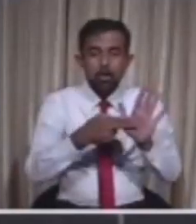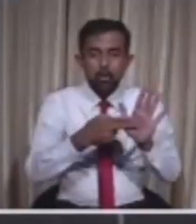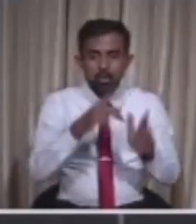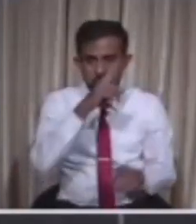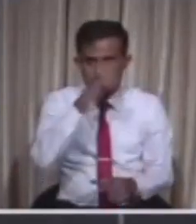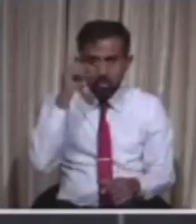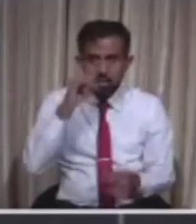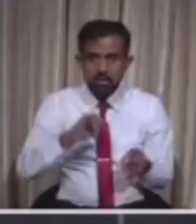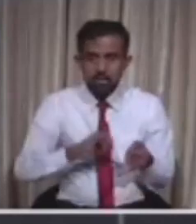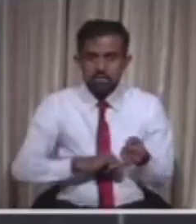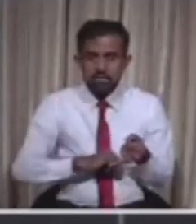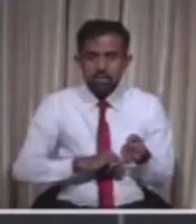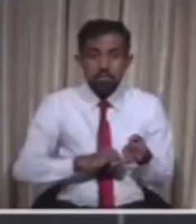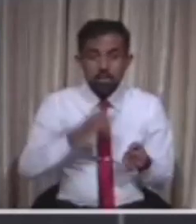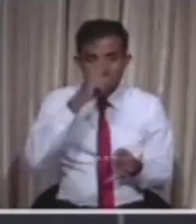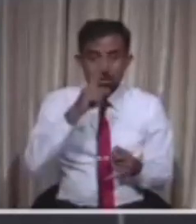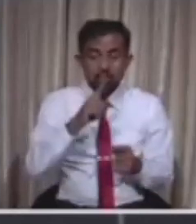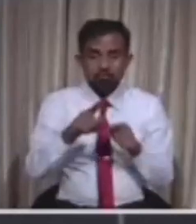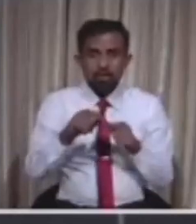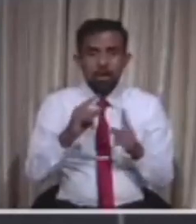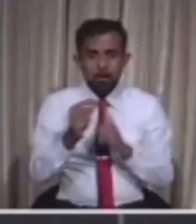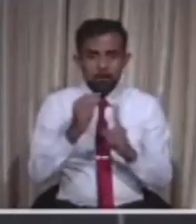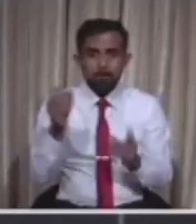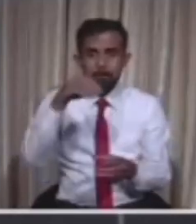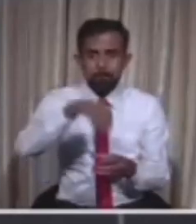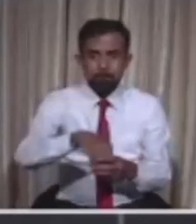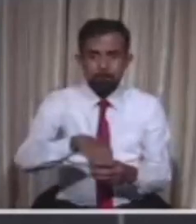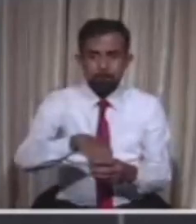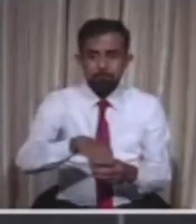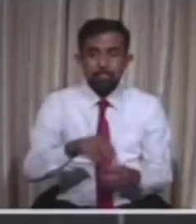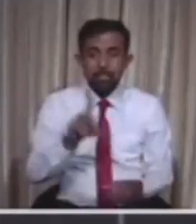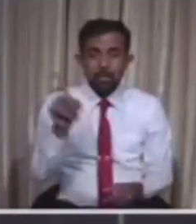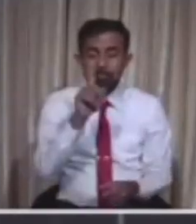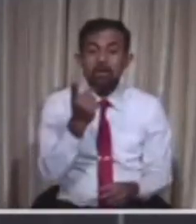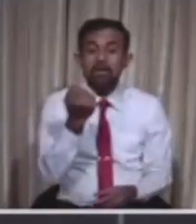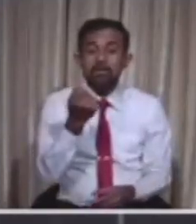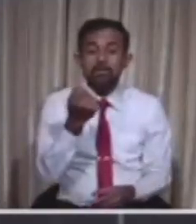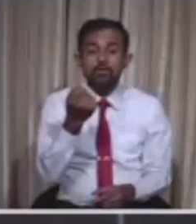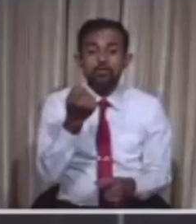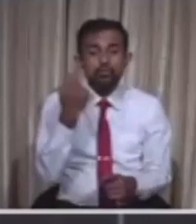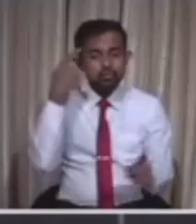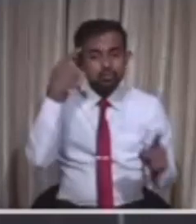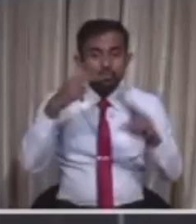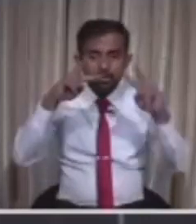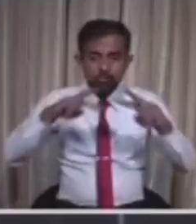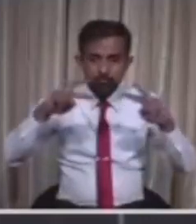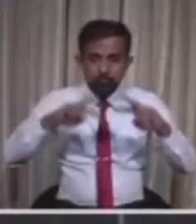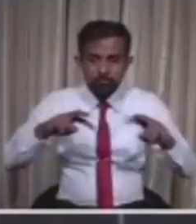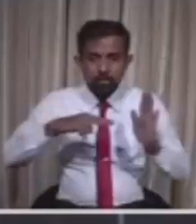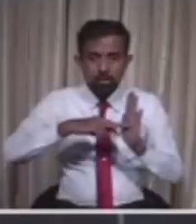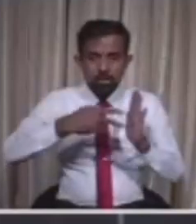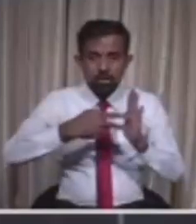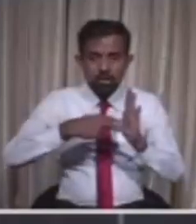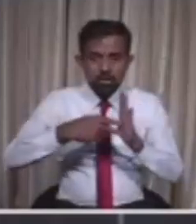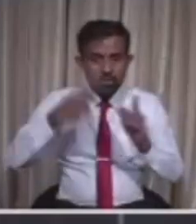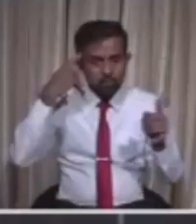අපි සැප්තැම්බර් වාගේ තමයි පාර්ලිමේන්තුවට ආවේ. පළවෙනි ආර්ථිකය පිළිබඳව කරපු විග්‍රහයේදී අයවැය